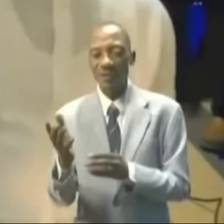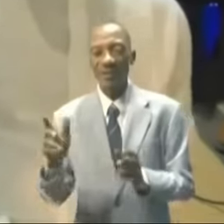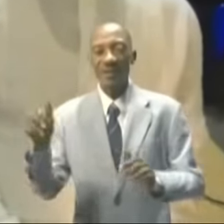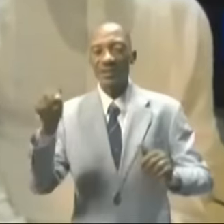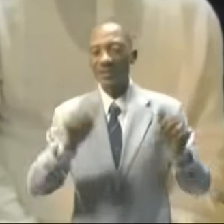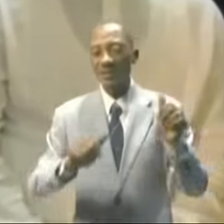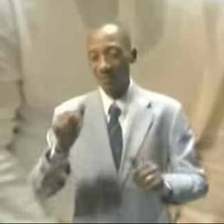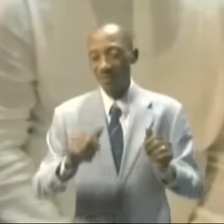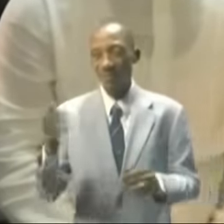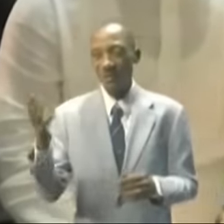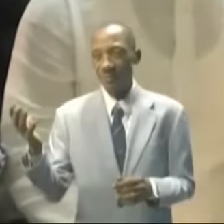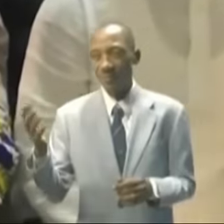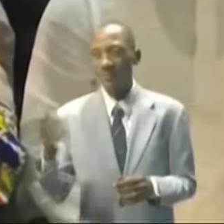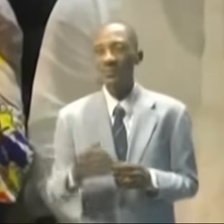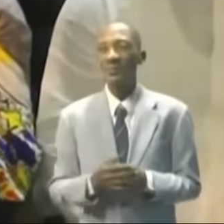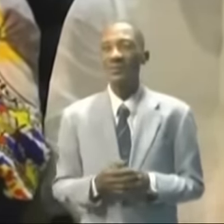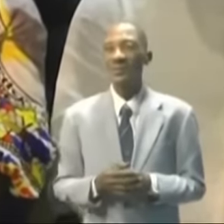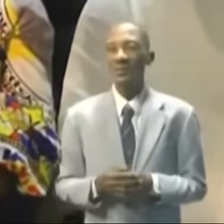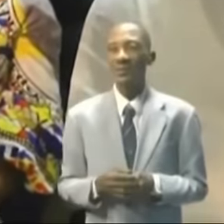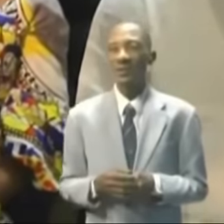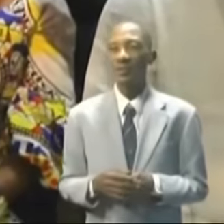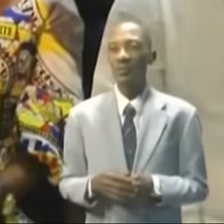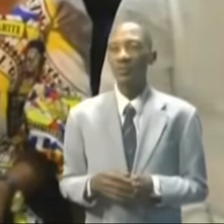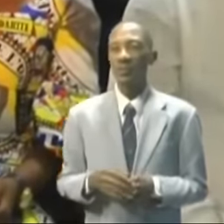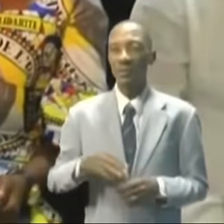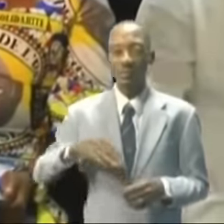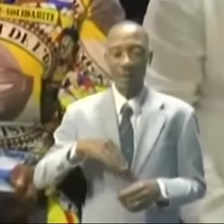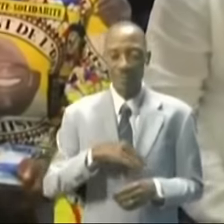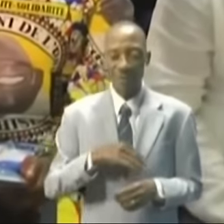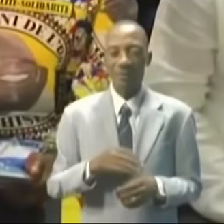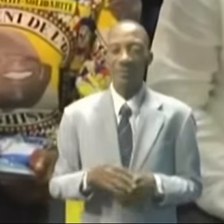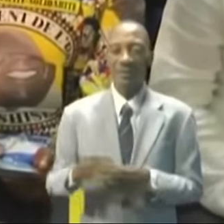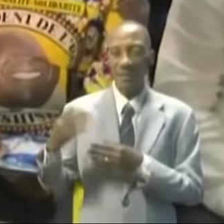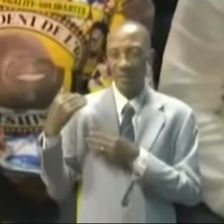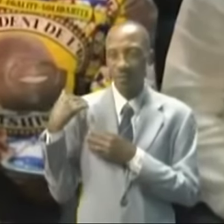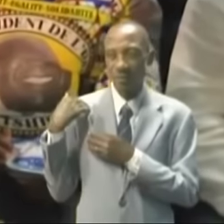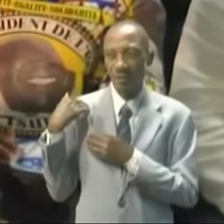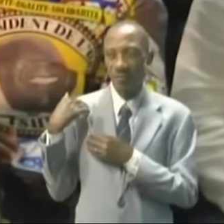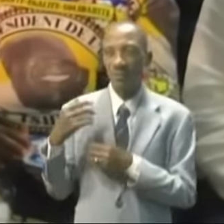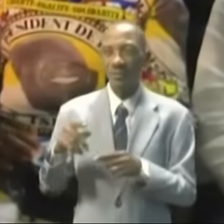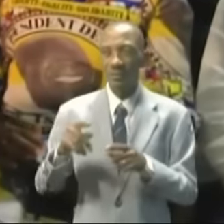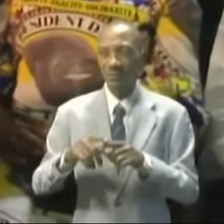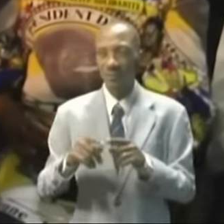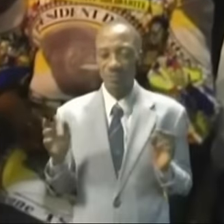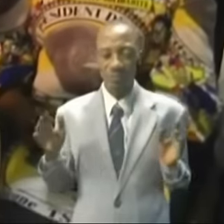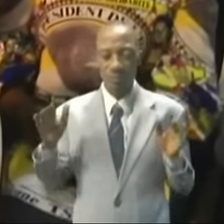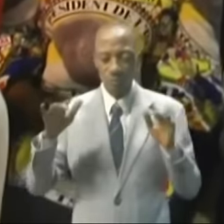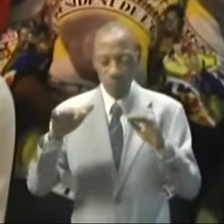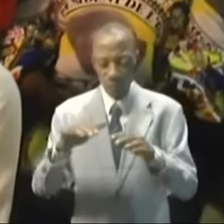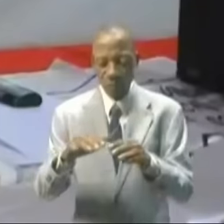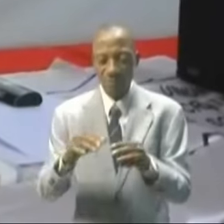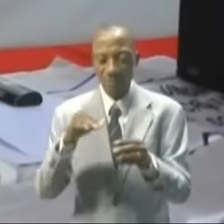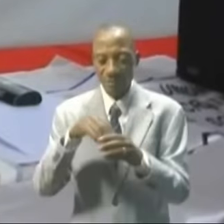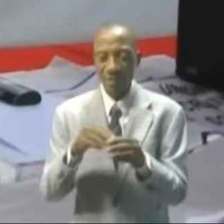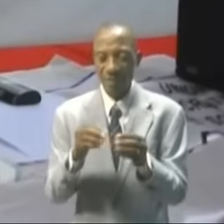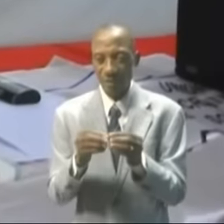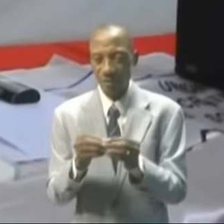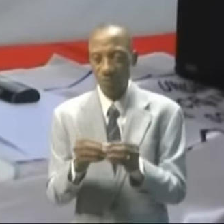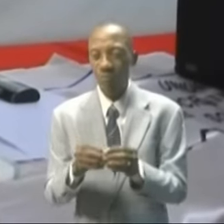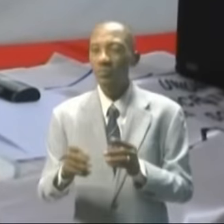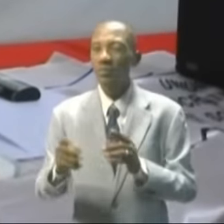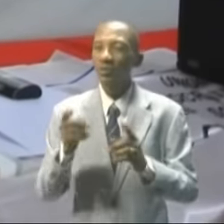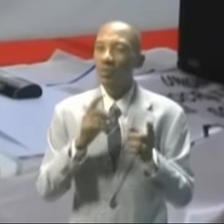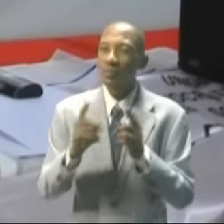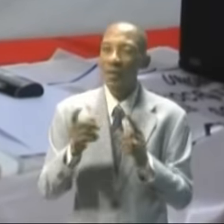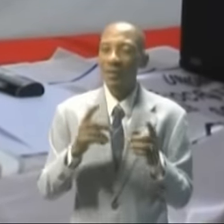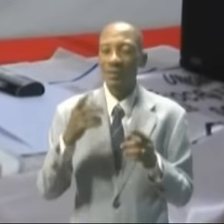ministre de l'histoire de la RDC. Ces intellectuels et experts du parti politique UDPS-Tshisekedi réfléchissent